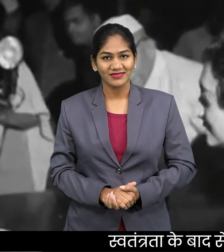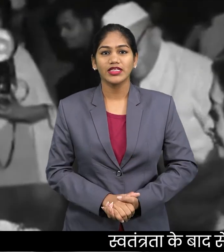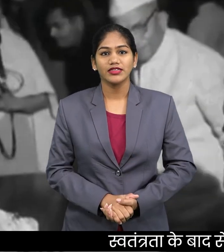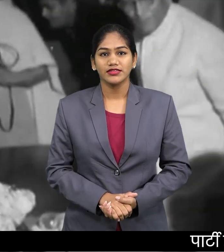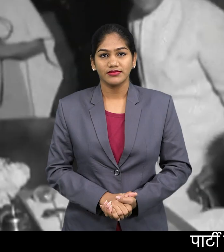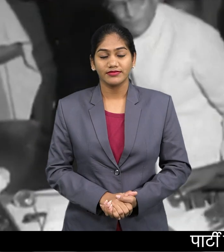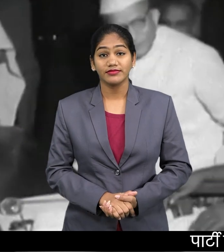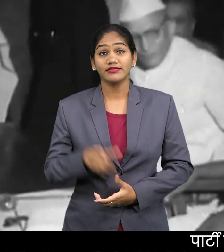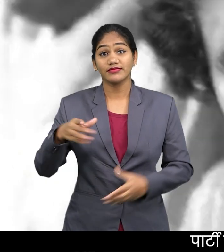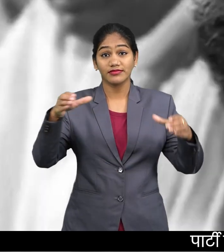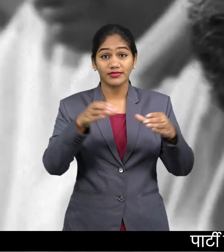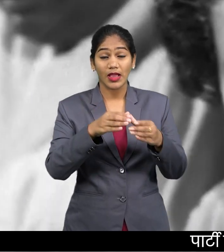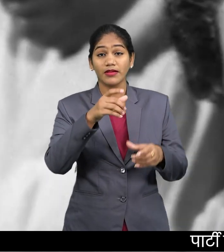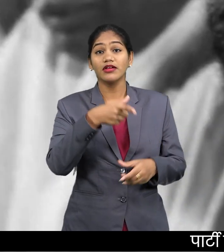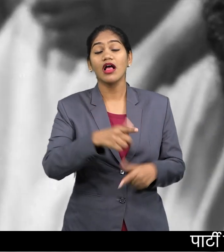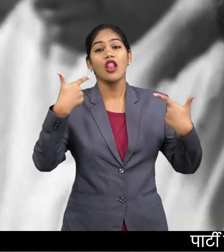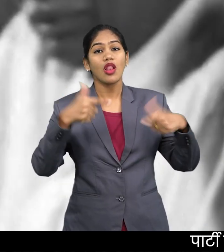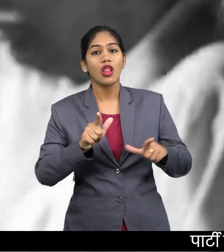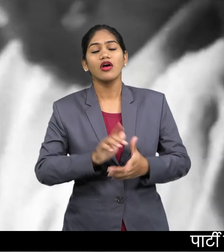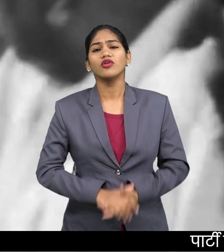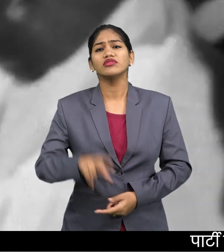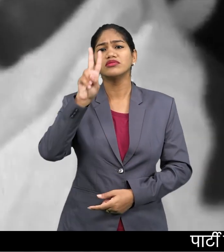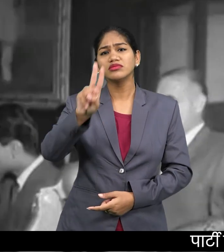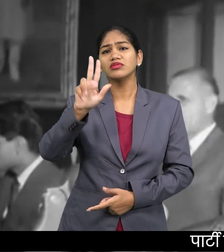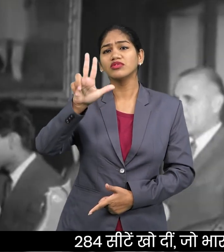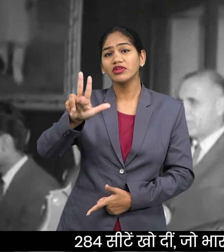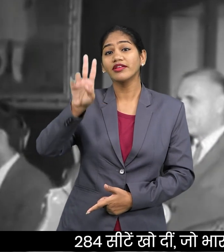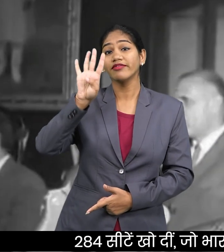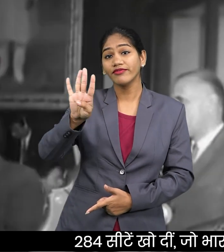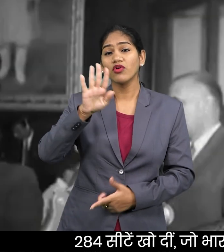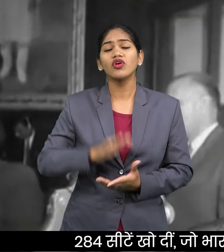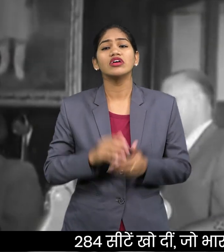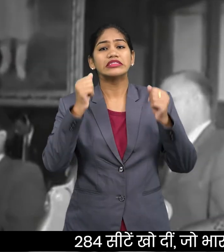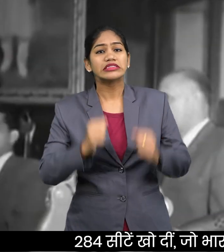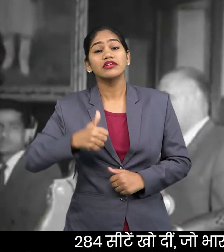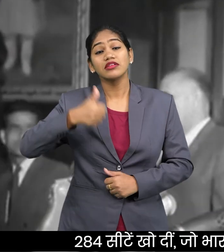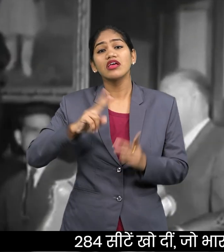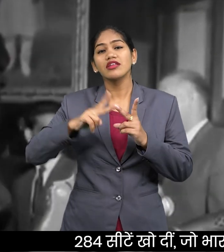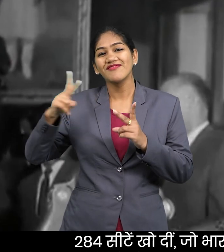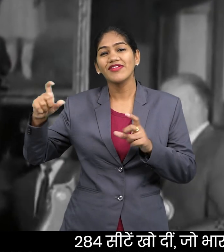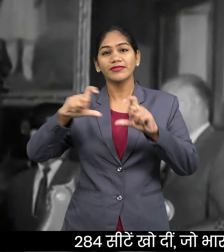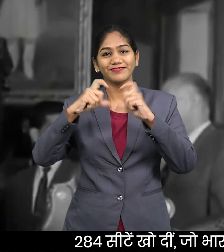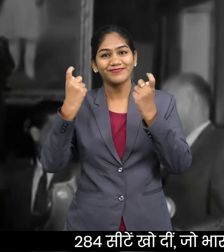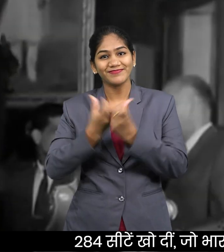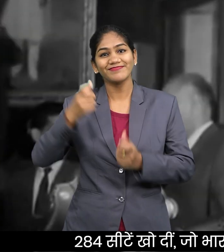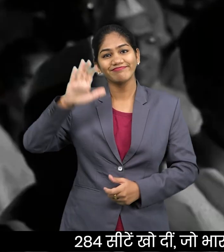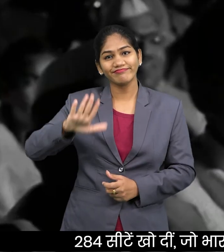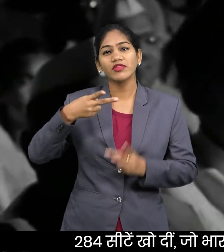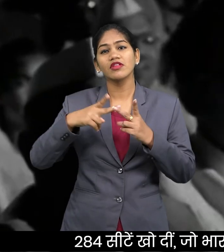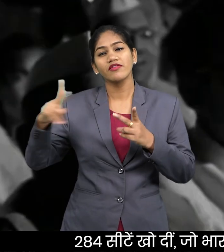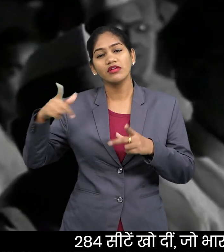किया। पार्टी ने विभिन्न विधानसभाओं में 84 सीटें खो दी, जो भारत